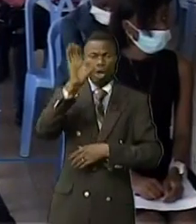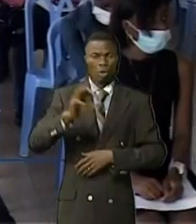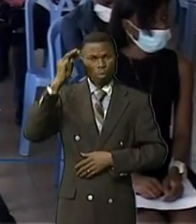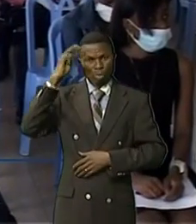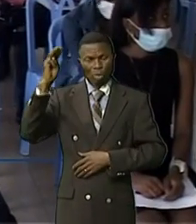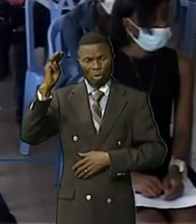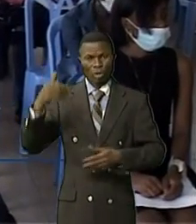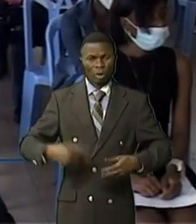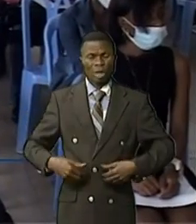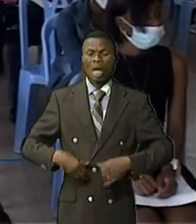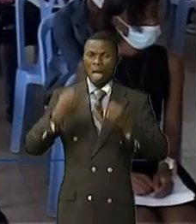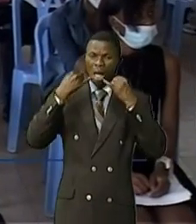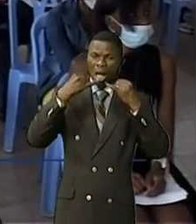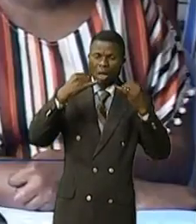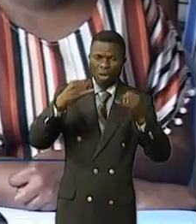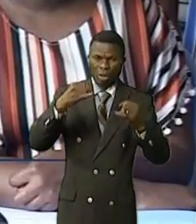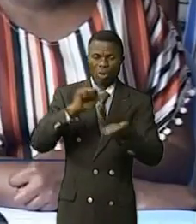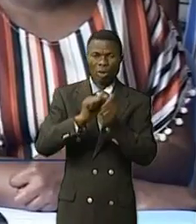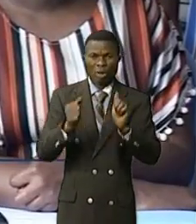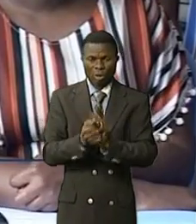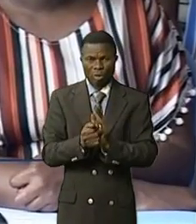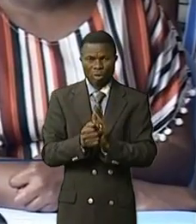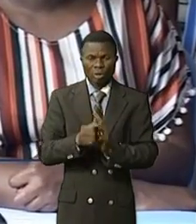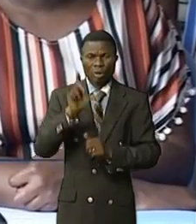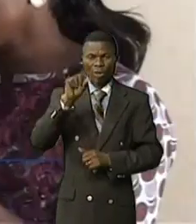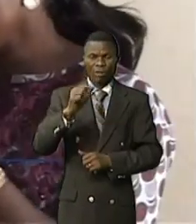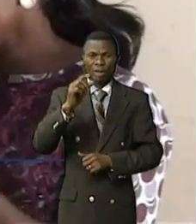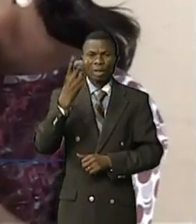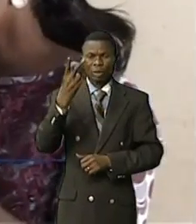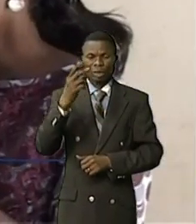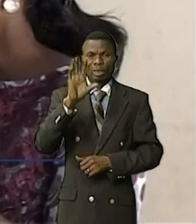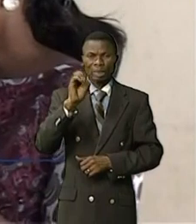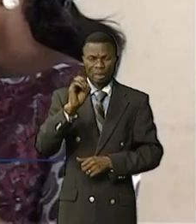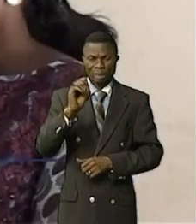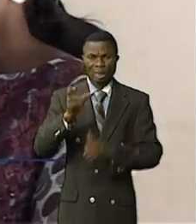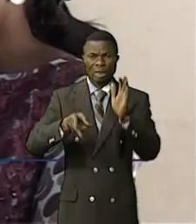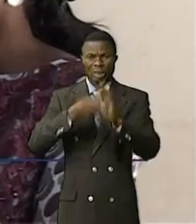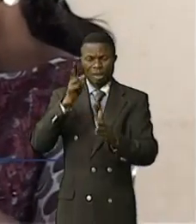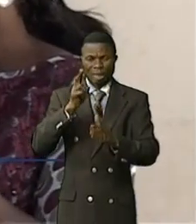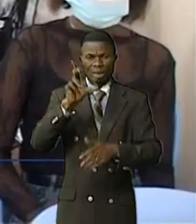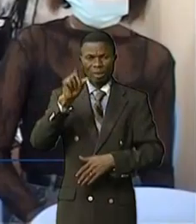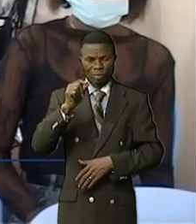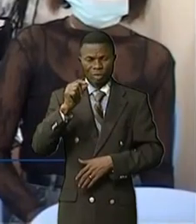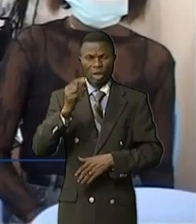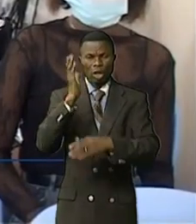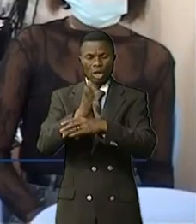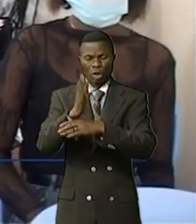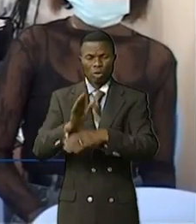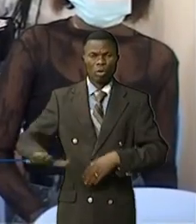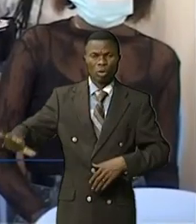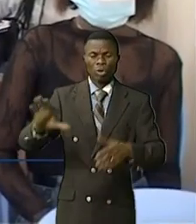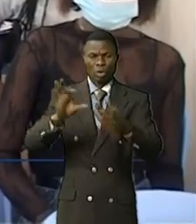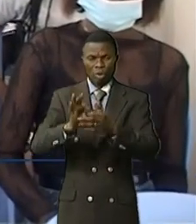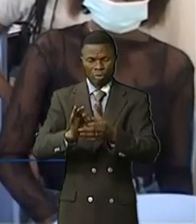jeunes ont été informés sur les résolutions 2250 et 1320 des Conseils de sécurité des Nations Unies, vulgarisées